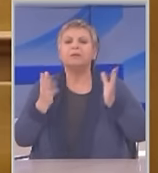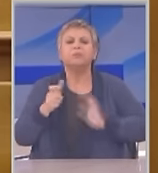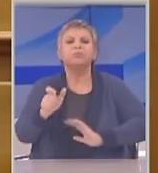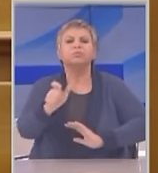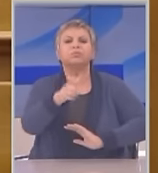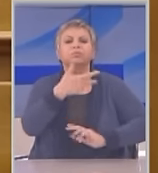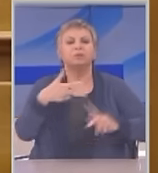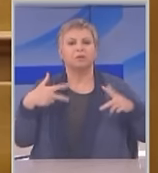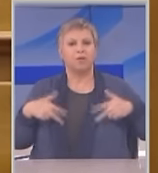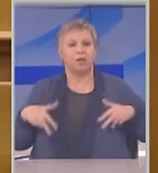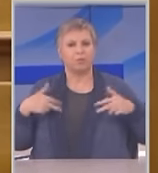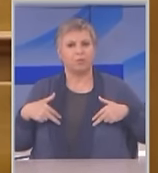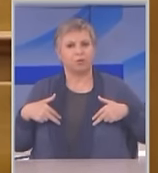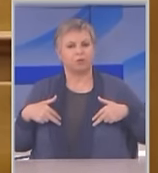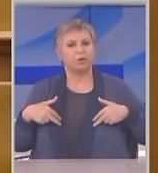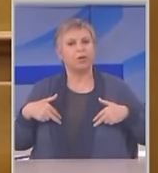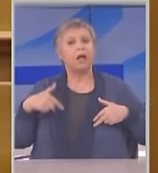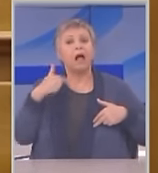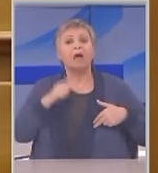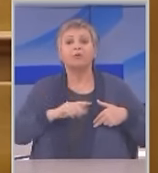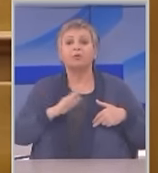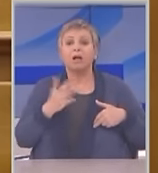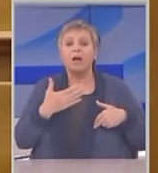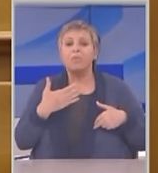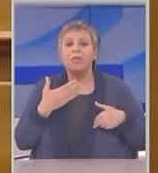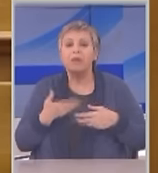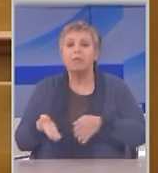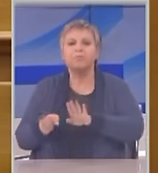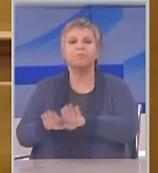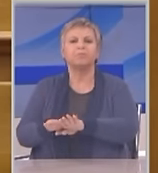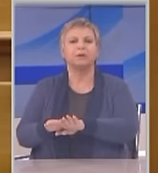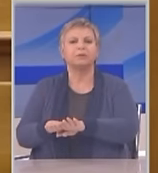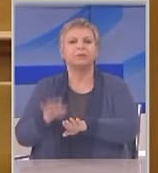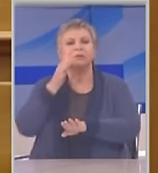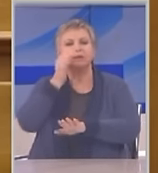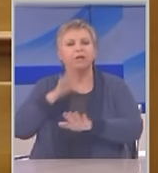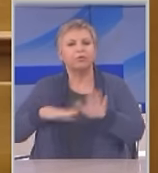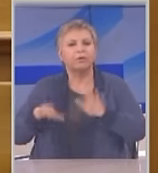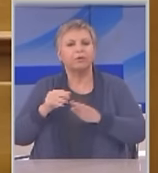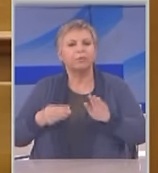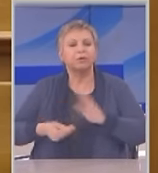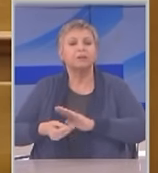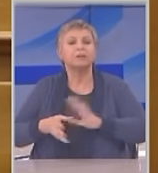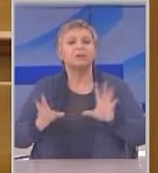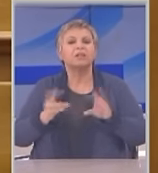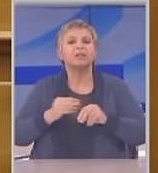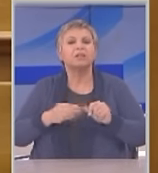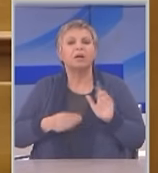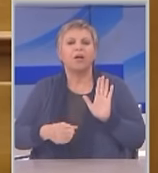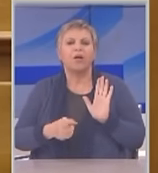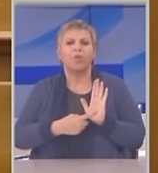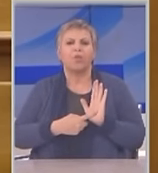είχε φροντίσει να καλύψει τα ίχνη αυτού του χρήματος σε σχέση με τις ποινικές του ευθύνες, σήμερα δεν μπορούμε να κάνουμε τίποτα.